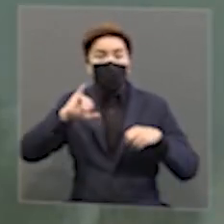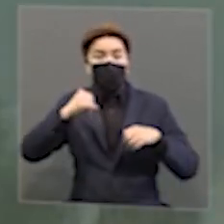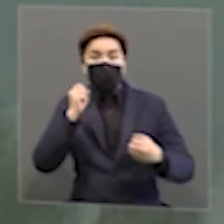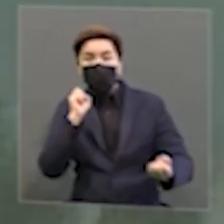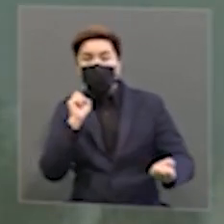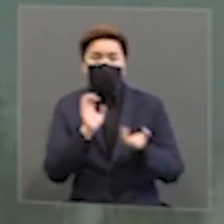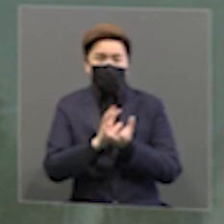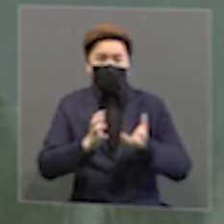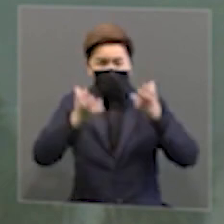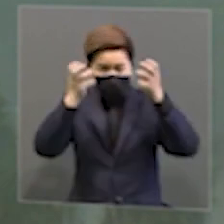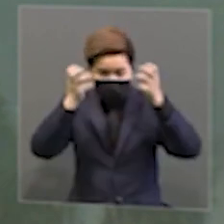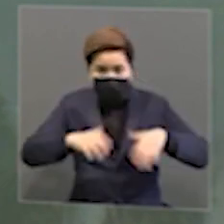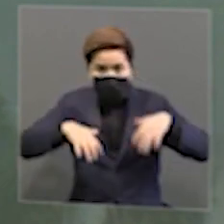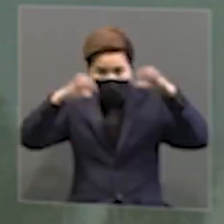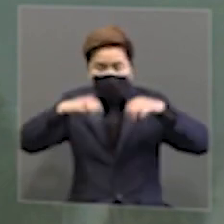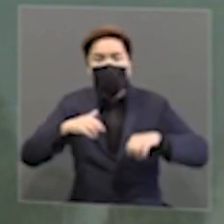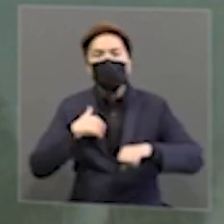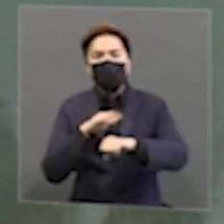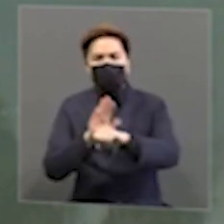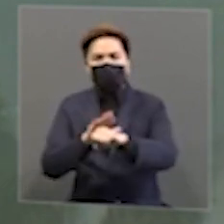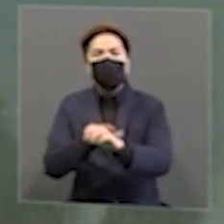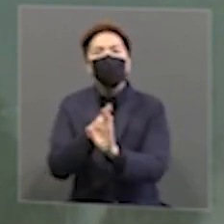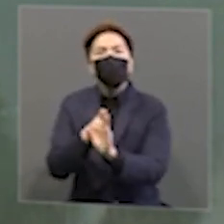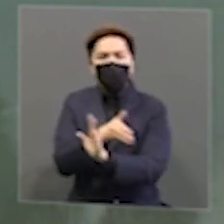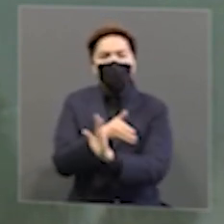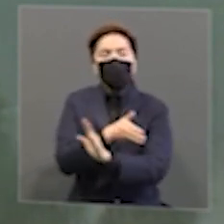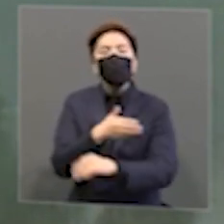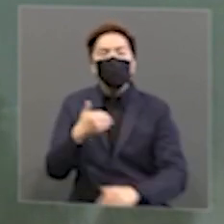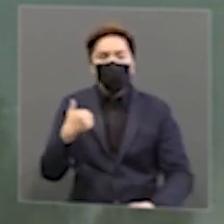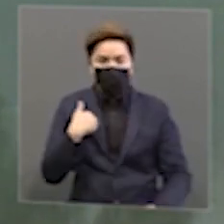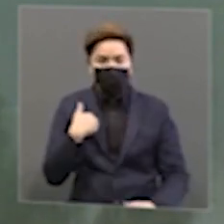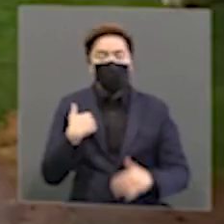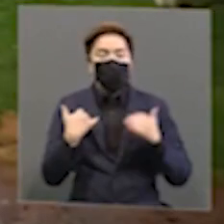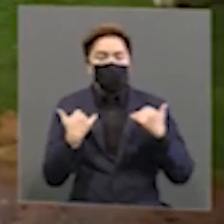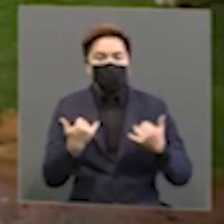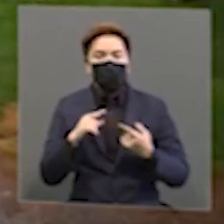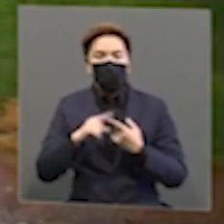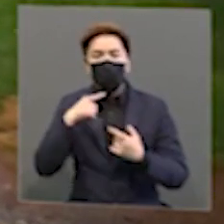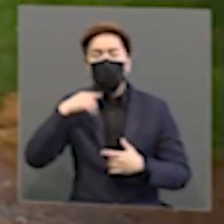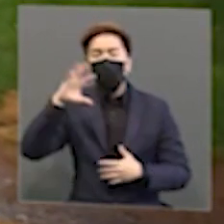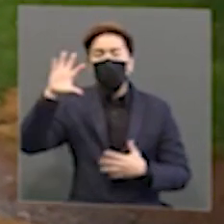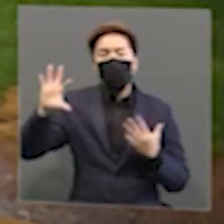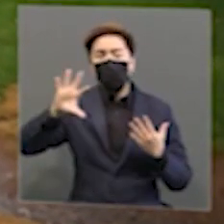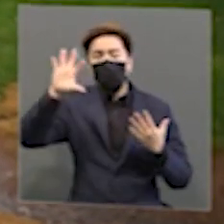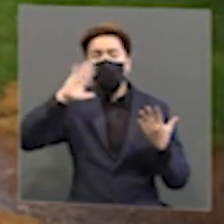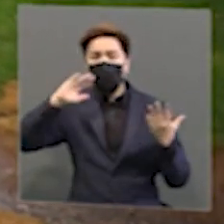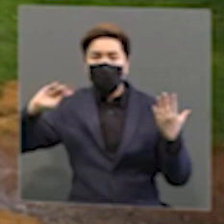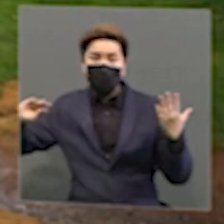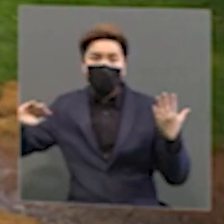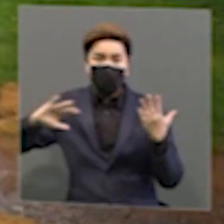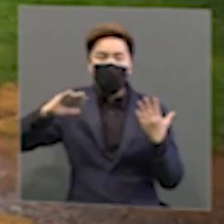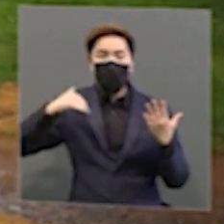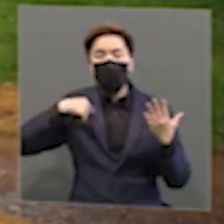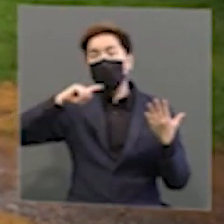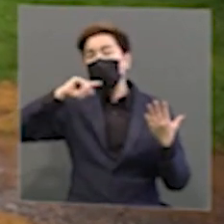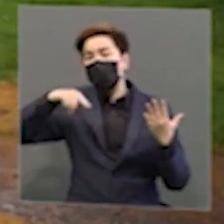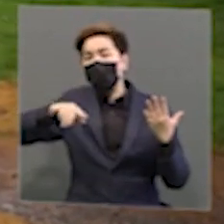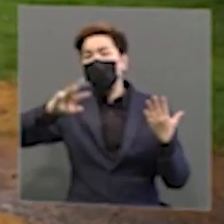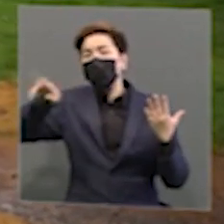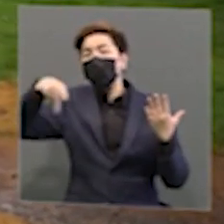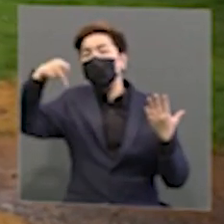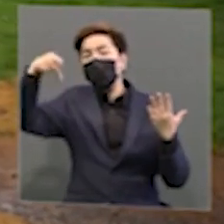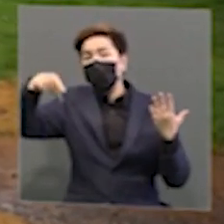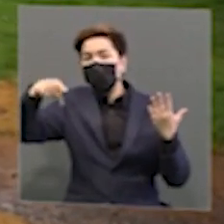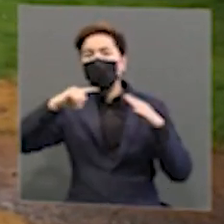ช่วงวันที่ 24มาถึง 29สิงหาคมช่วงเวลาที่น้ำหนุน